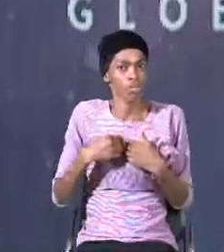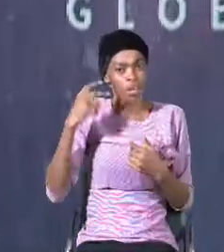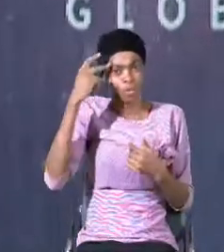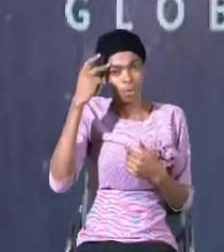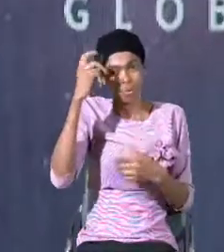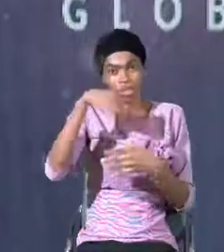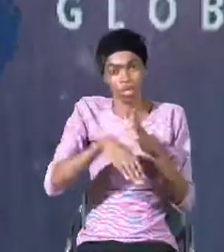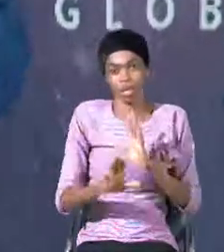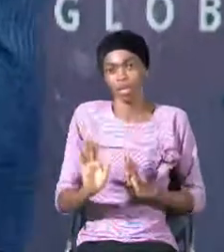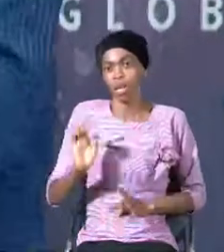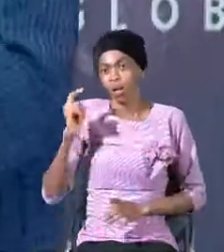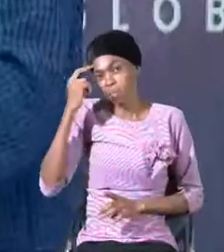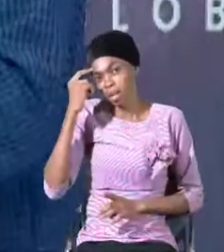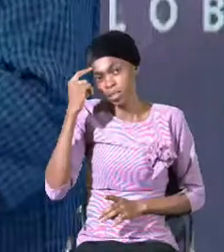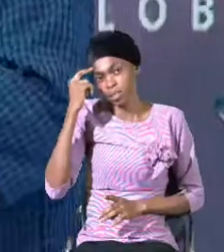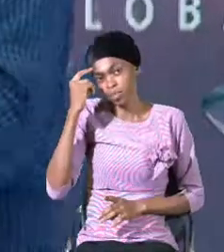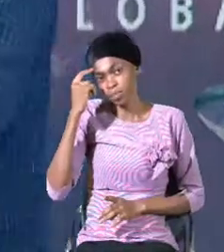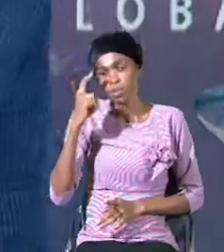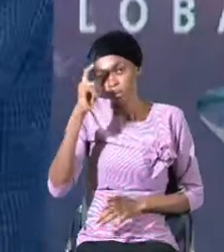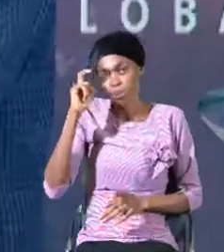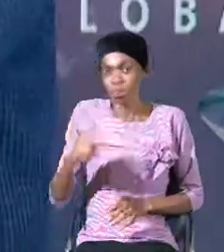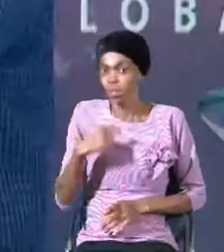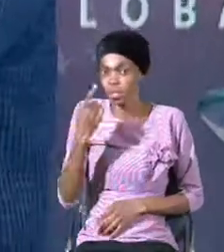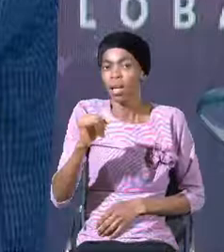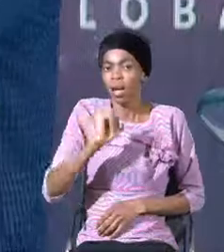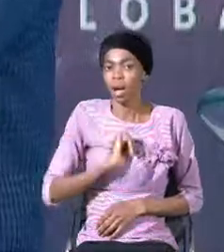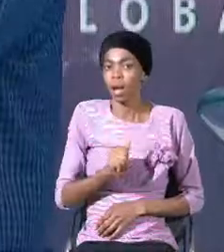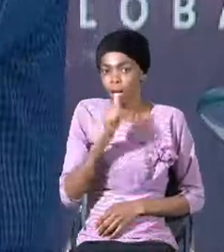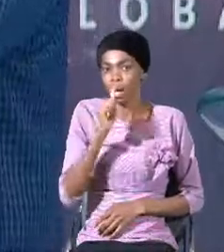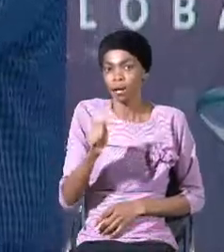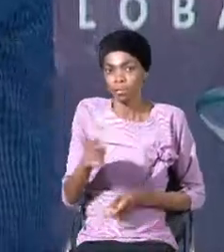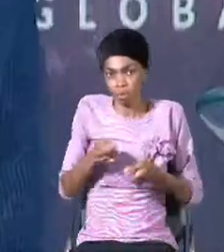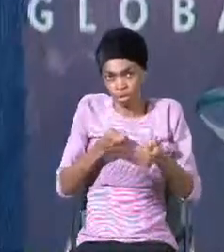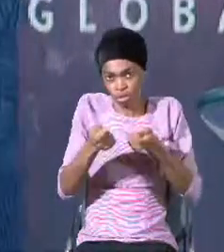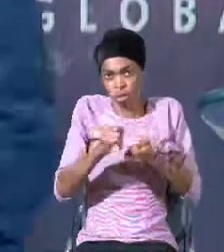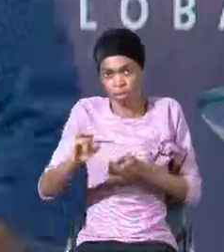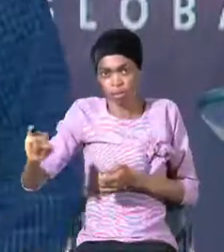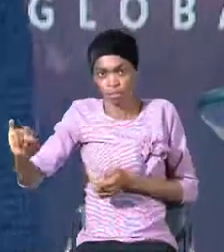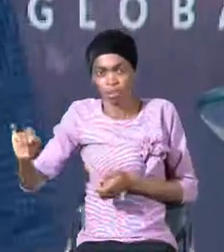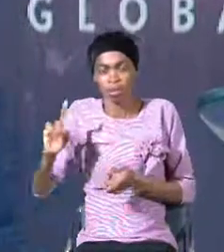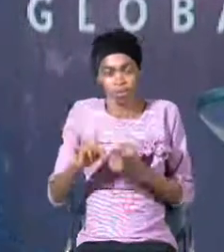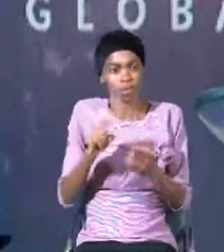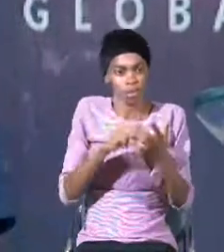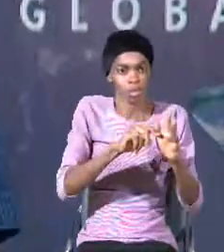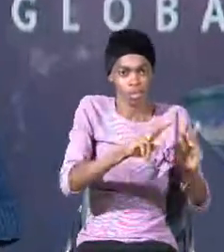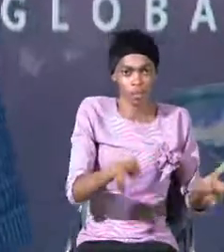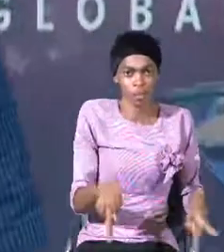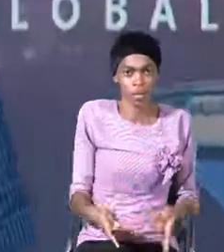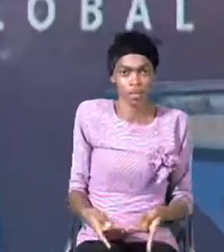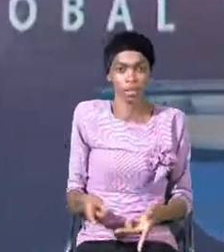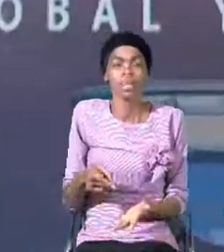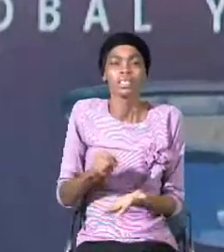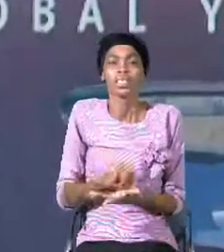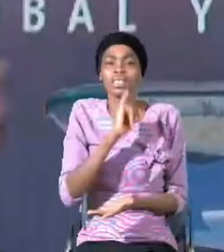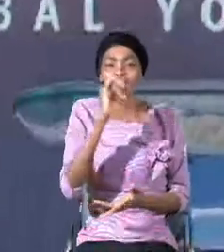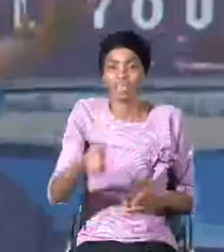ait un objectif en vue. Et tu dois dire, je conduis vers tel endroit. Ça,